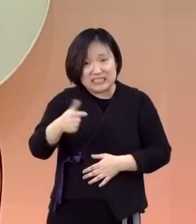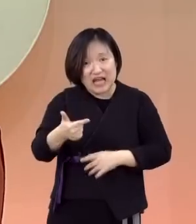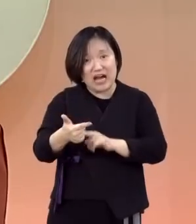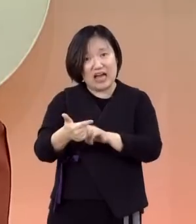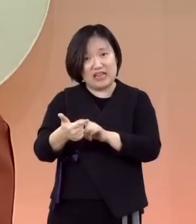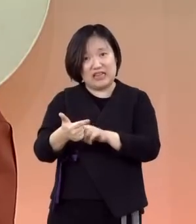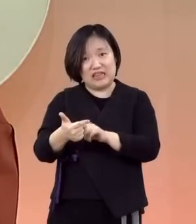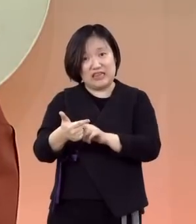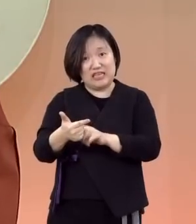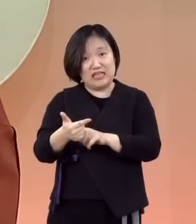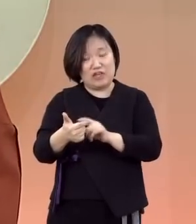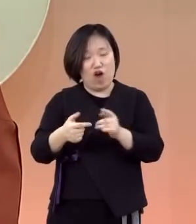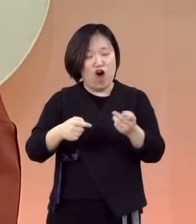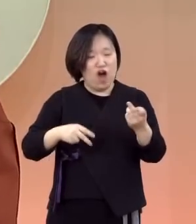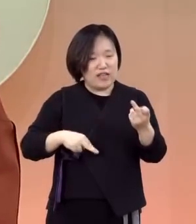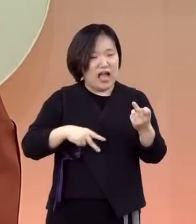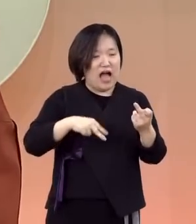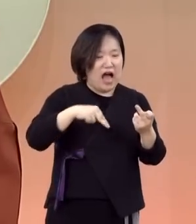갔습니다